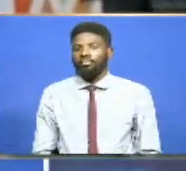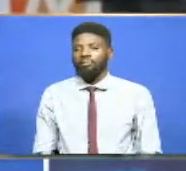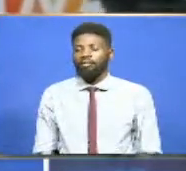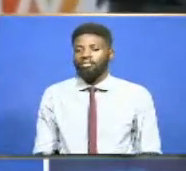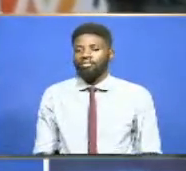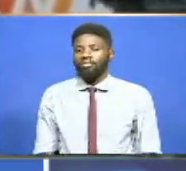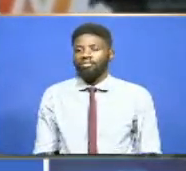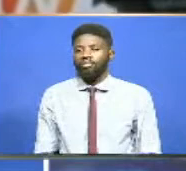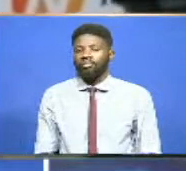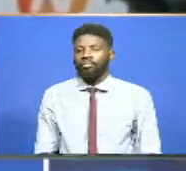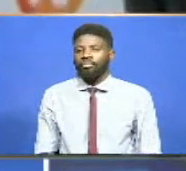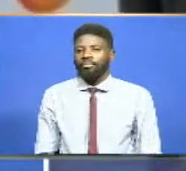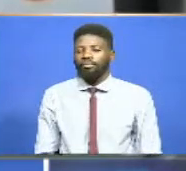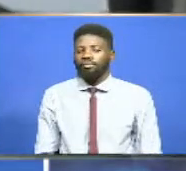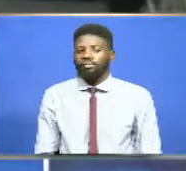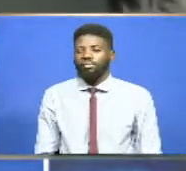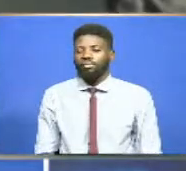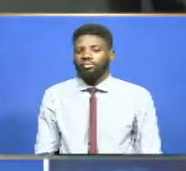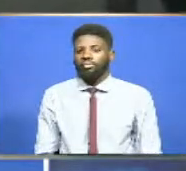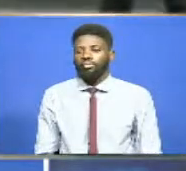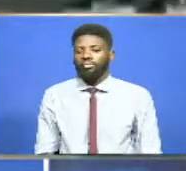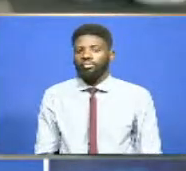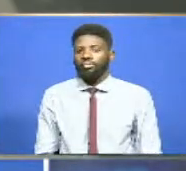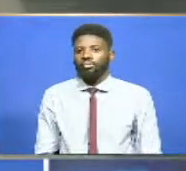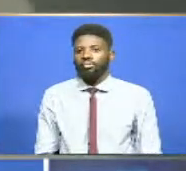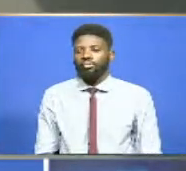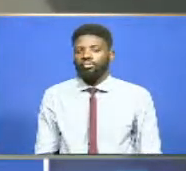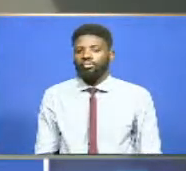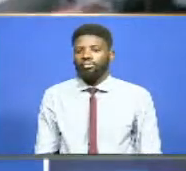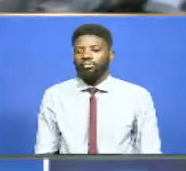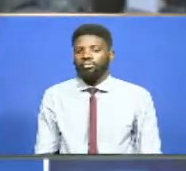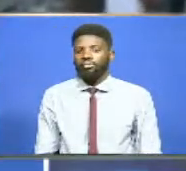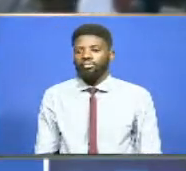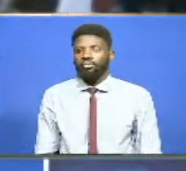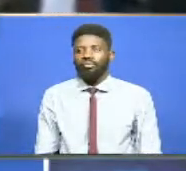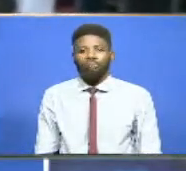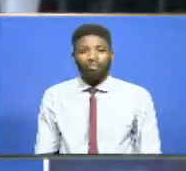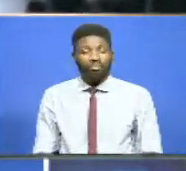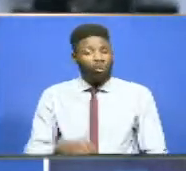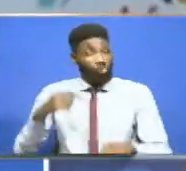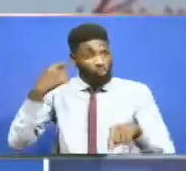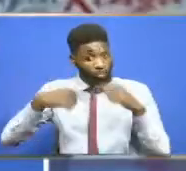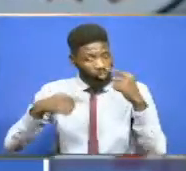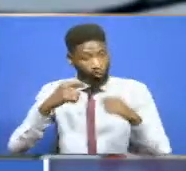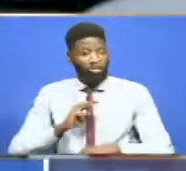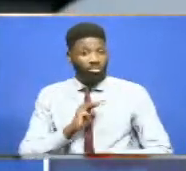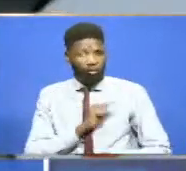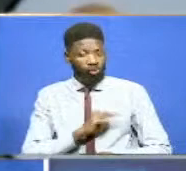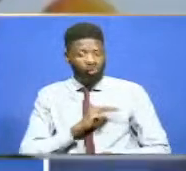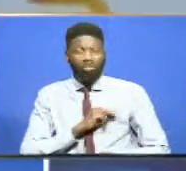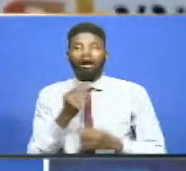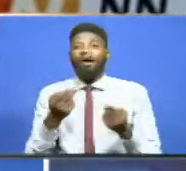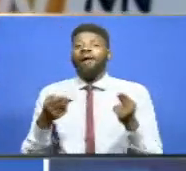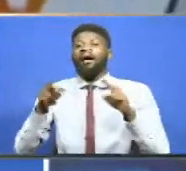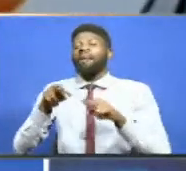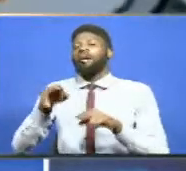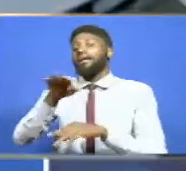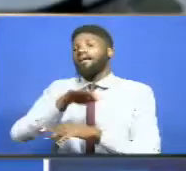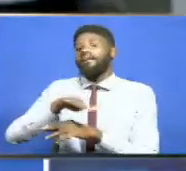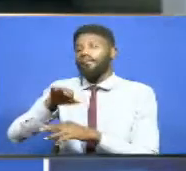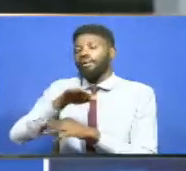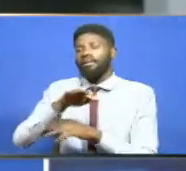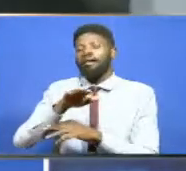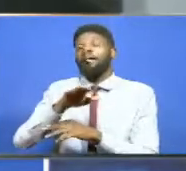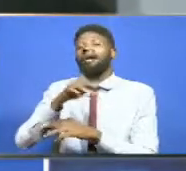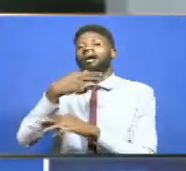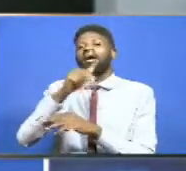to winning ways and he's back running fast. He's back on top. Mbio hizo za Mission ziliandaliwa mahali pa mbio za marathoni za